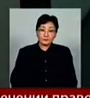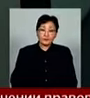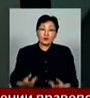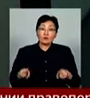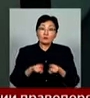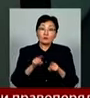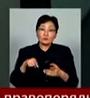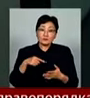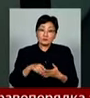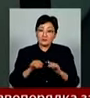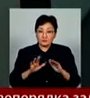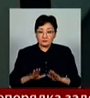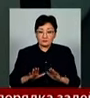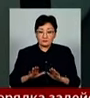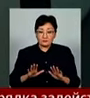Бұндай мәселені тек қана